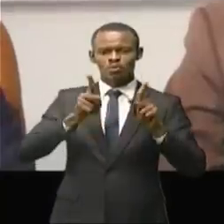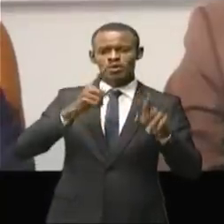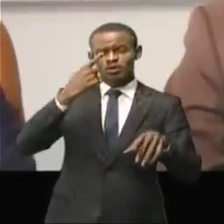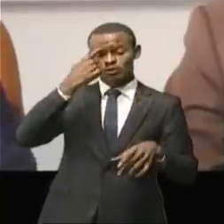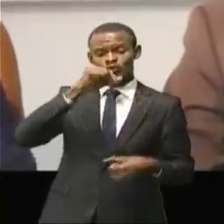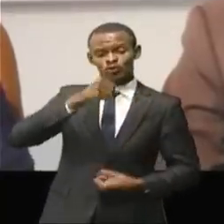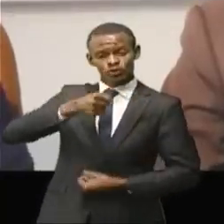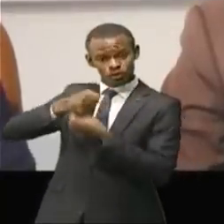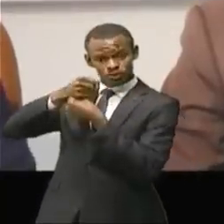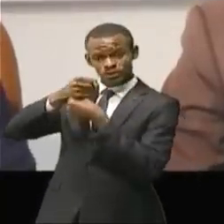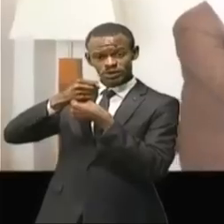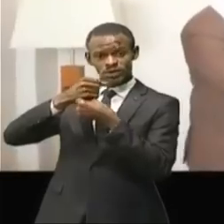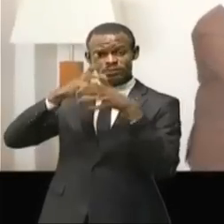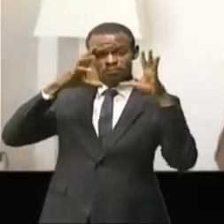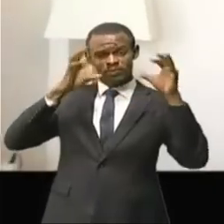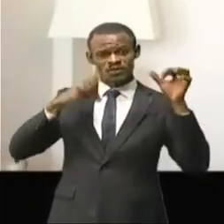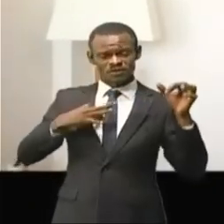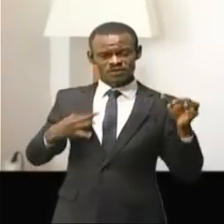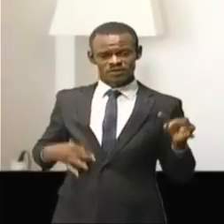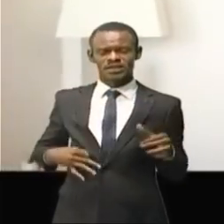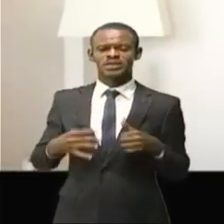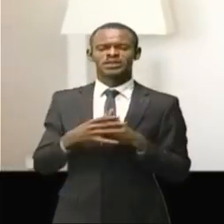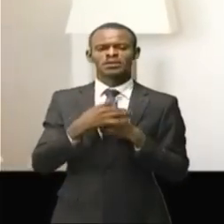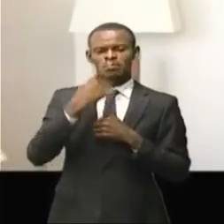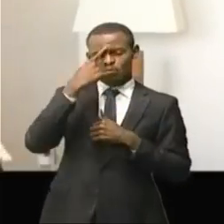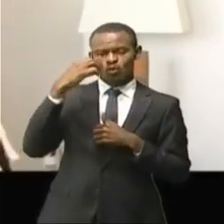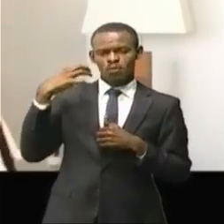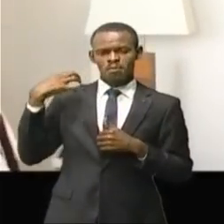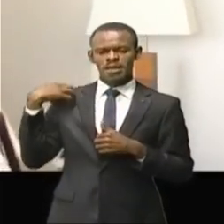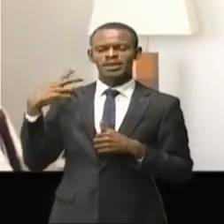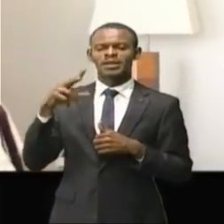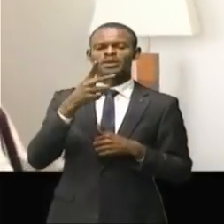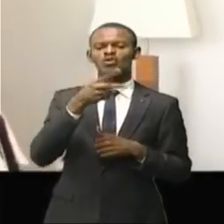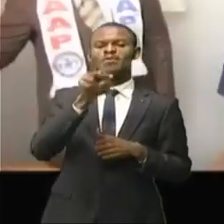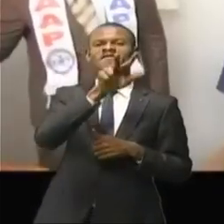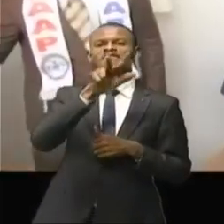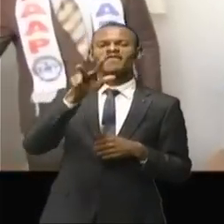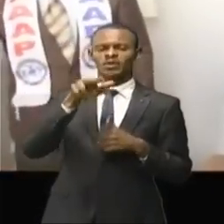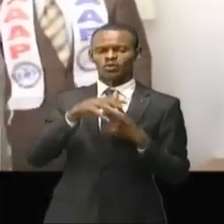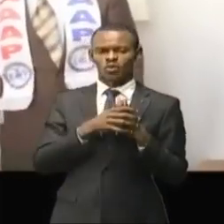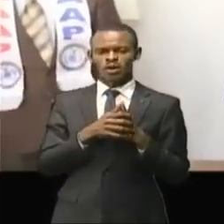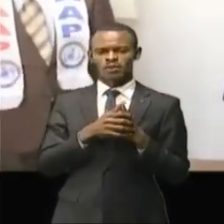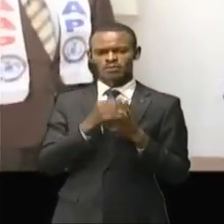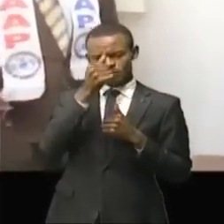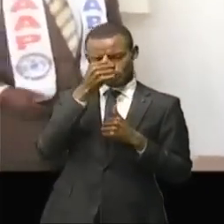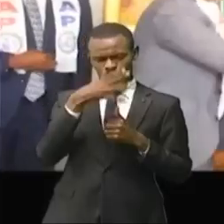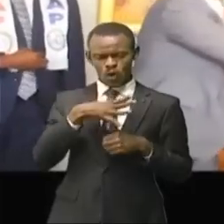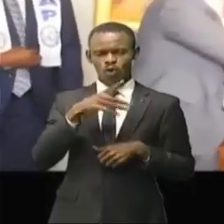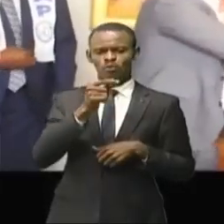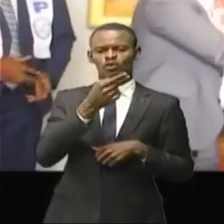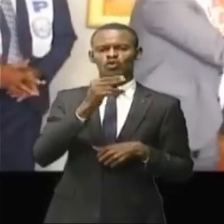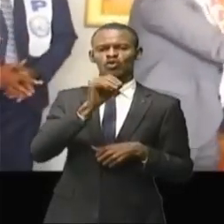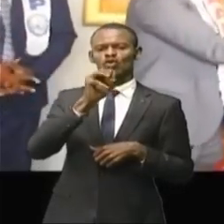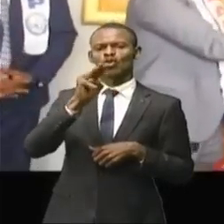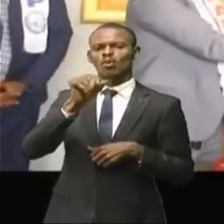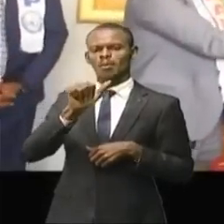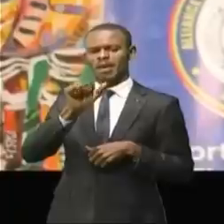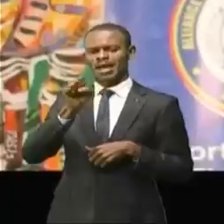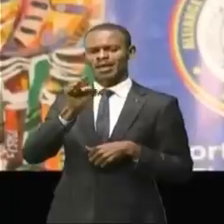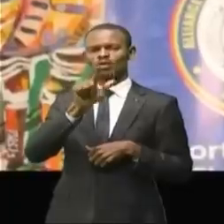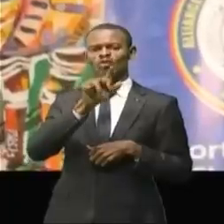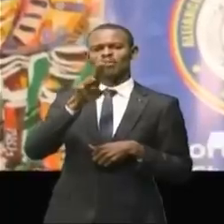est un devoir désormais accompli Thomas Lubanga président de l'Union des papillons congolais au terme de cette cérémonie d'adhésion